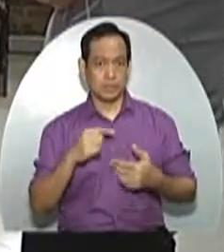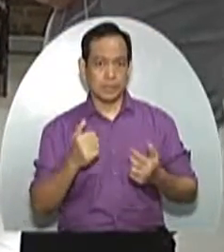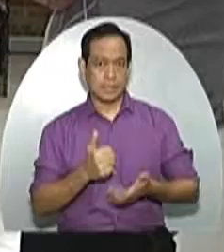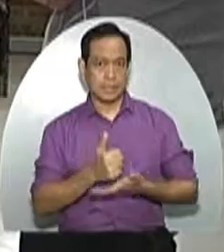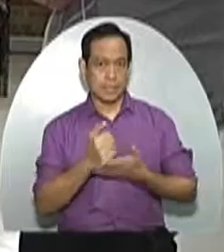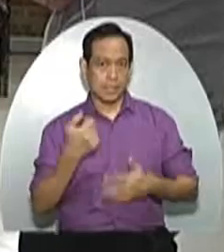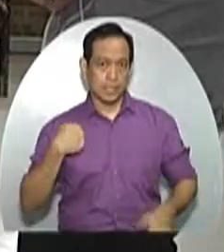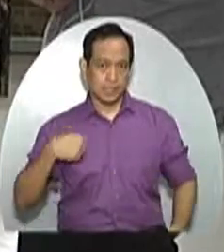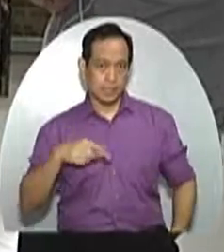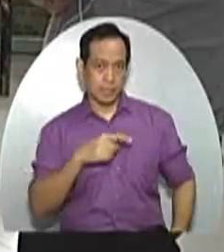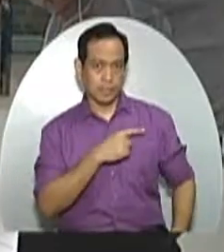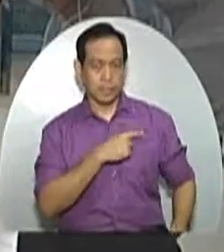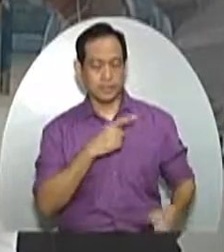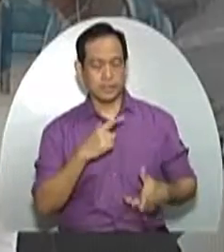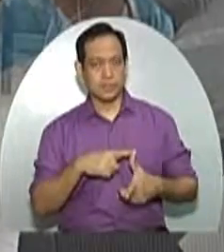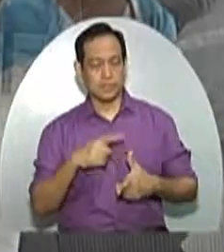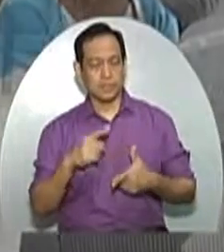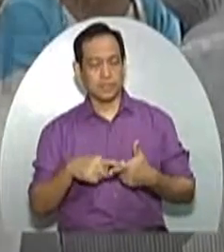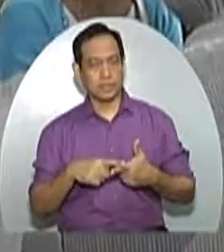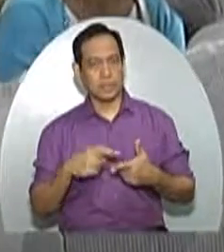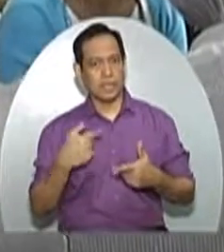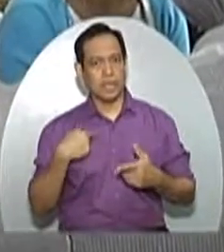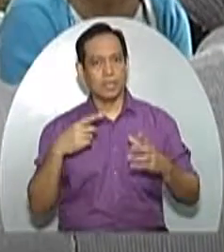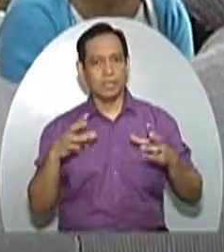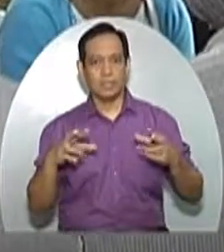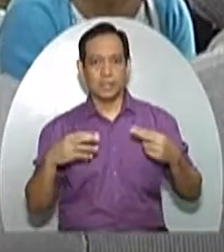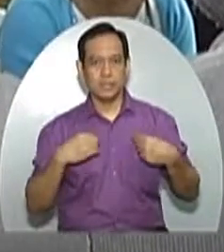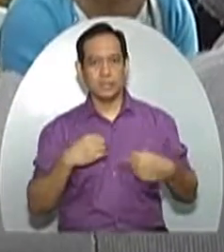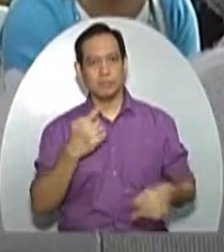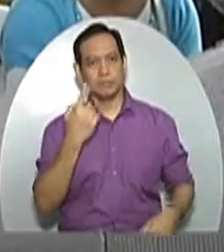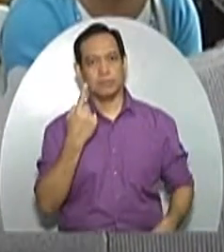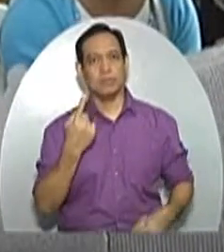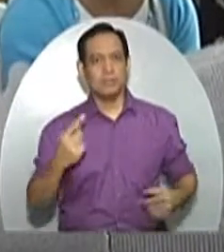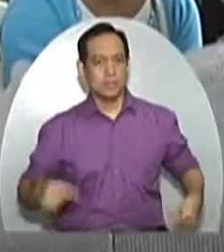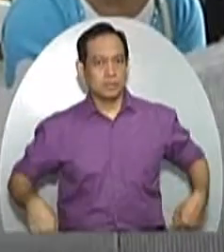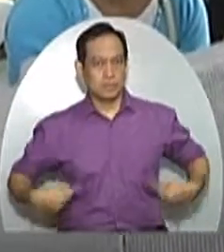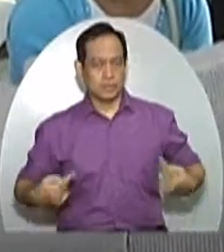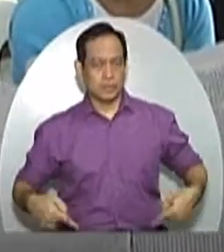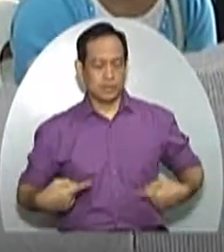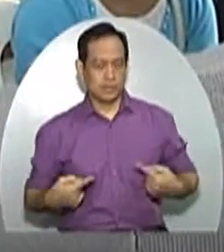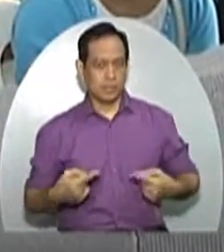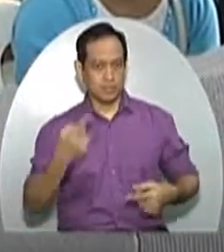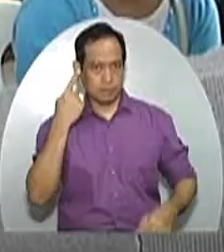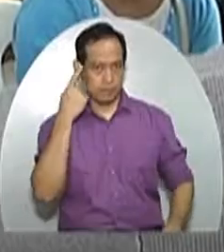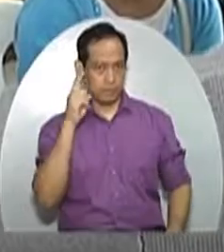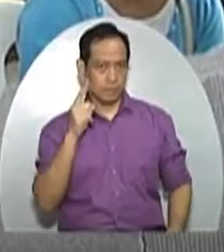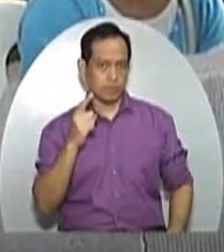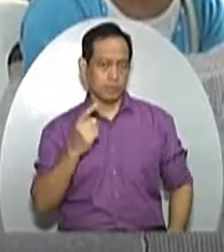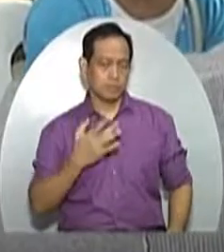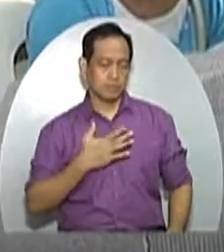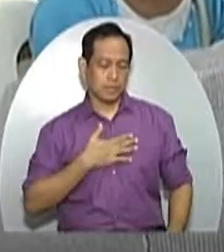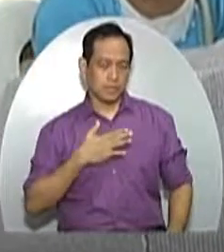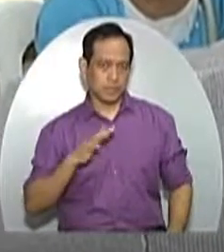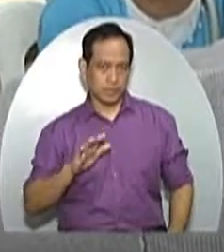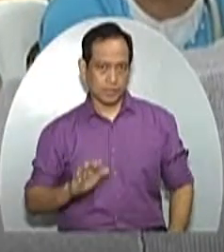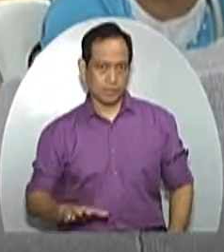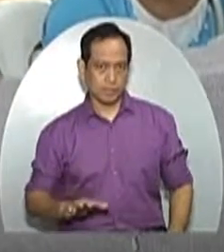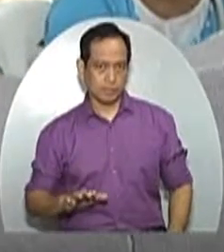kami. Yun nga po, nakakuha po ako ng isang wheelchair para po sa ano